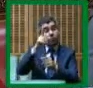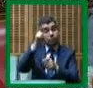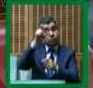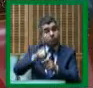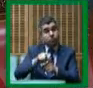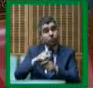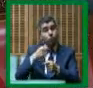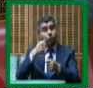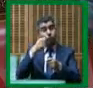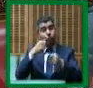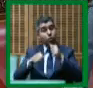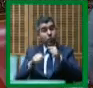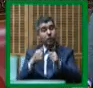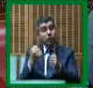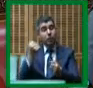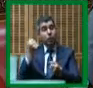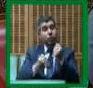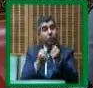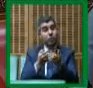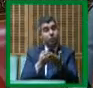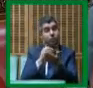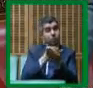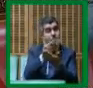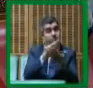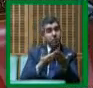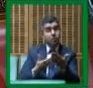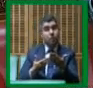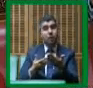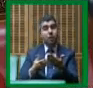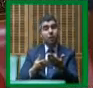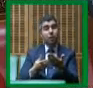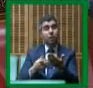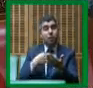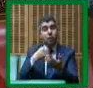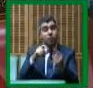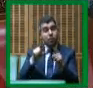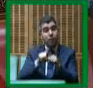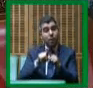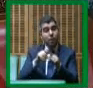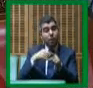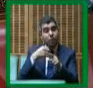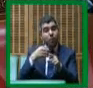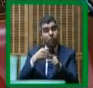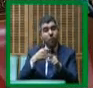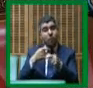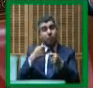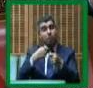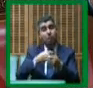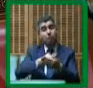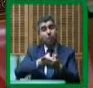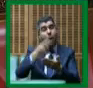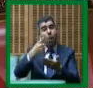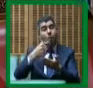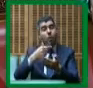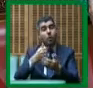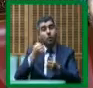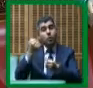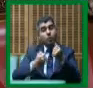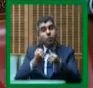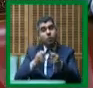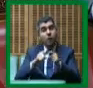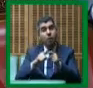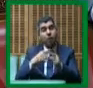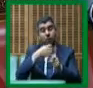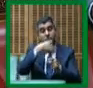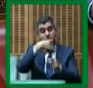يشريو السيارات، وكاين واحد العدد كبير اللي مشاو كيشريو السيارات، فهذوك اصحاب اللي كيبيعوا السيارات كيعطيهم حتى الهندام